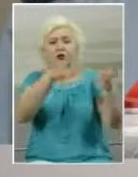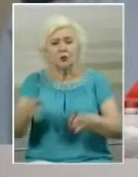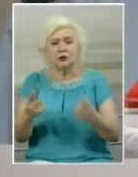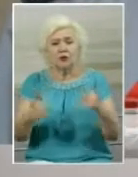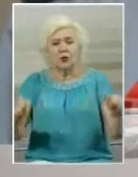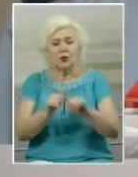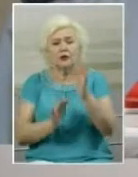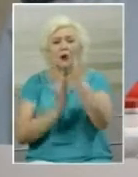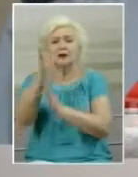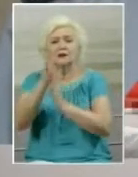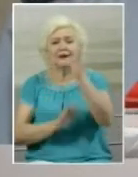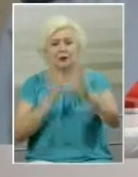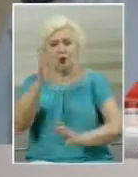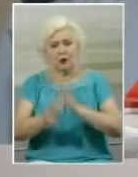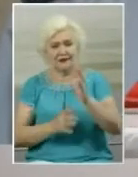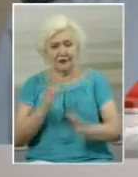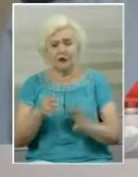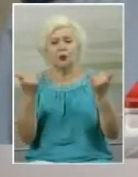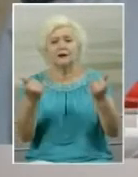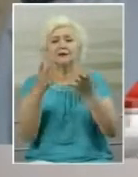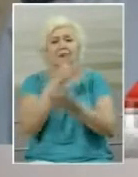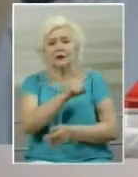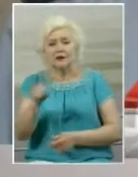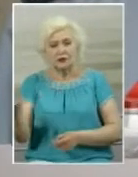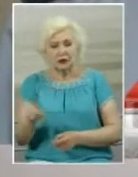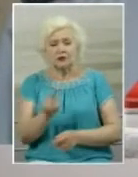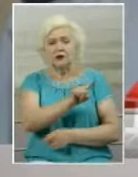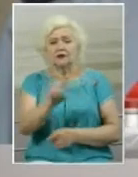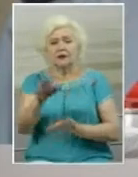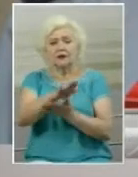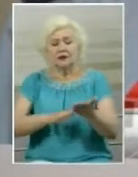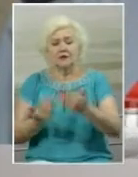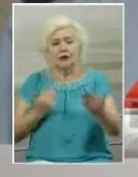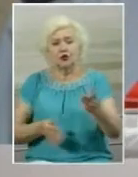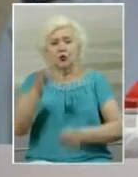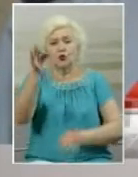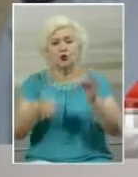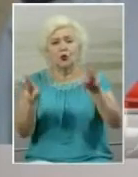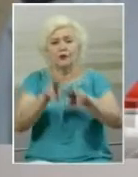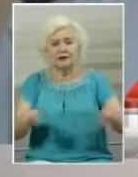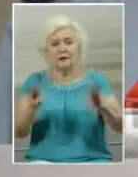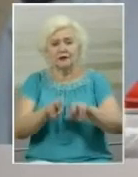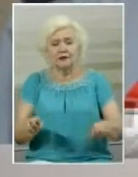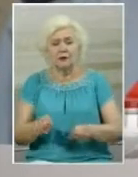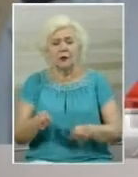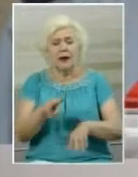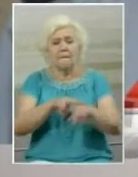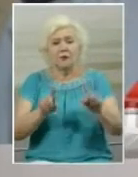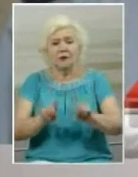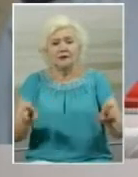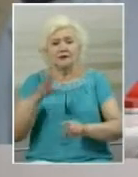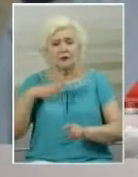об'єктів рослинного світу. На теперішній час тривають досудові розслідування, поліція чекає на